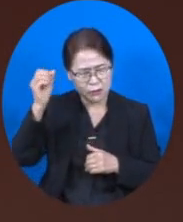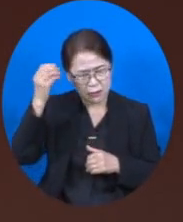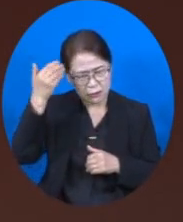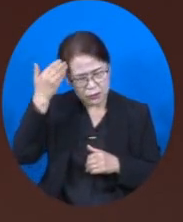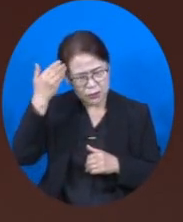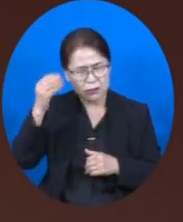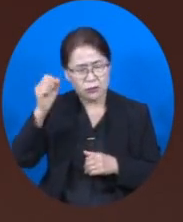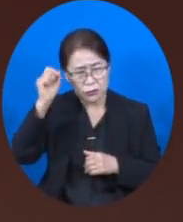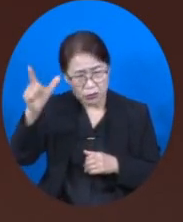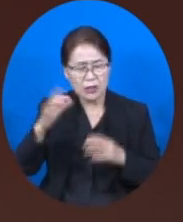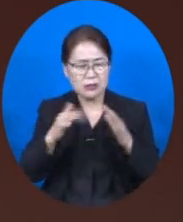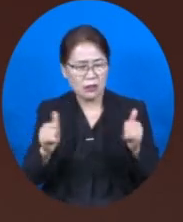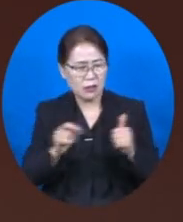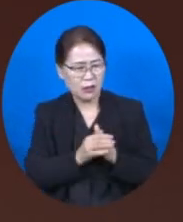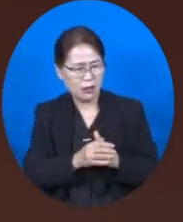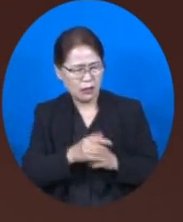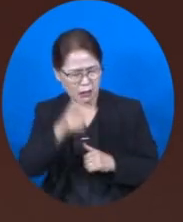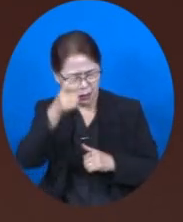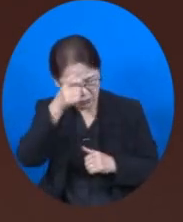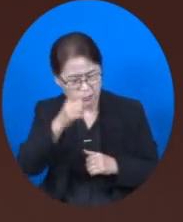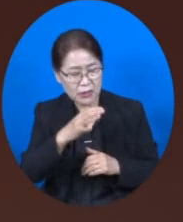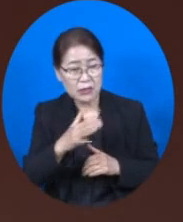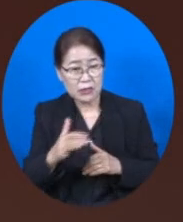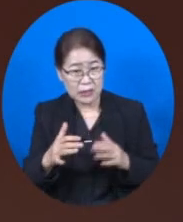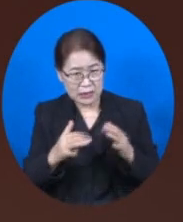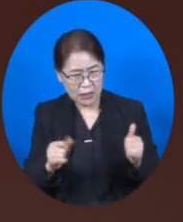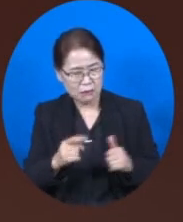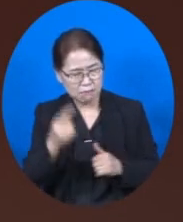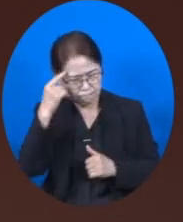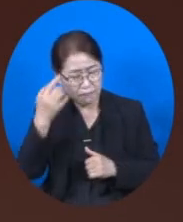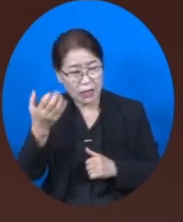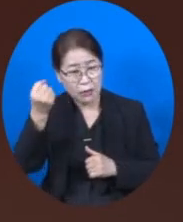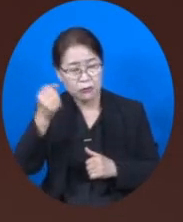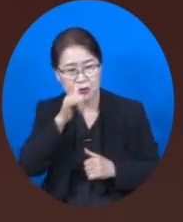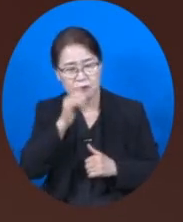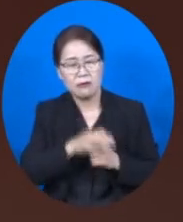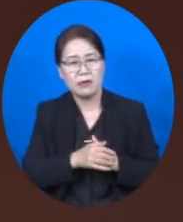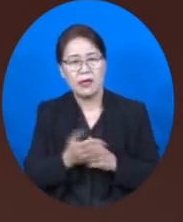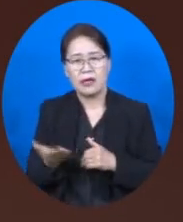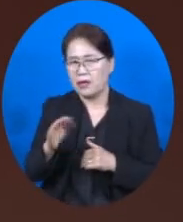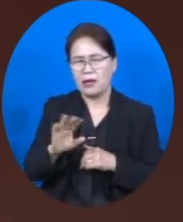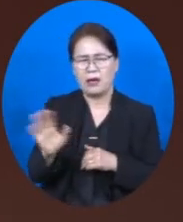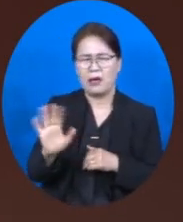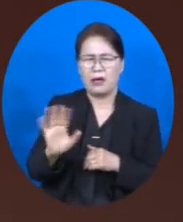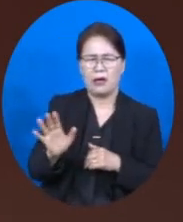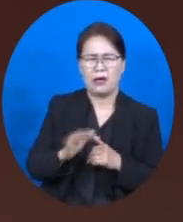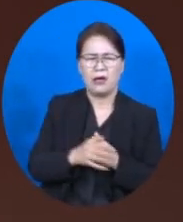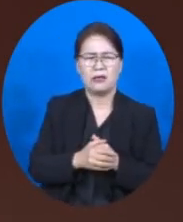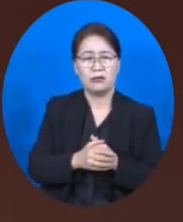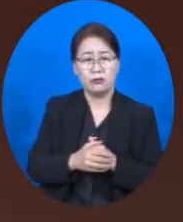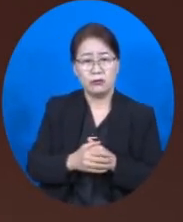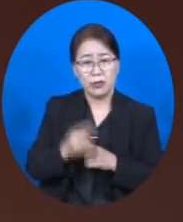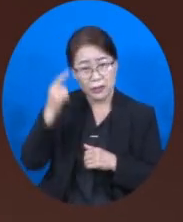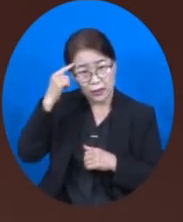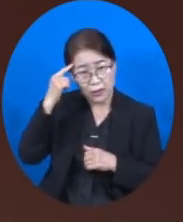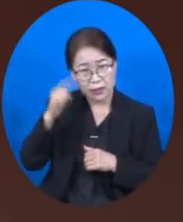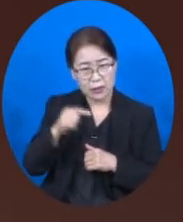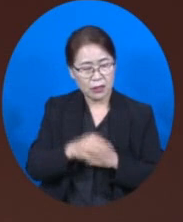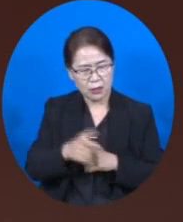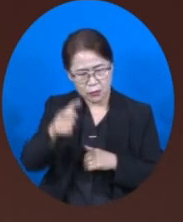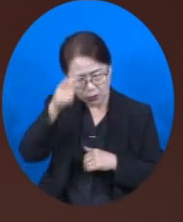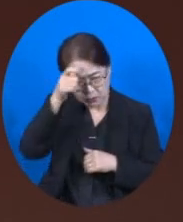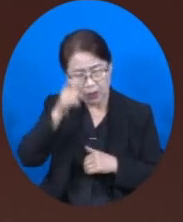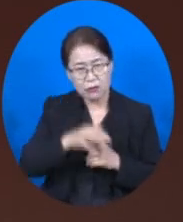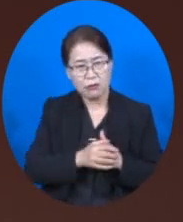고집이 엄청나게 쎄 이런 생각을 가지고 있단 말이야 그런데 여러분 아닙니다 우리가 생각할 때는